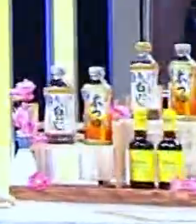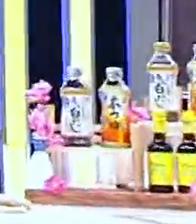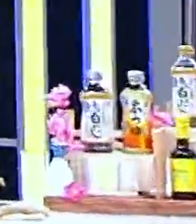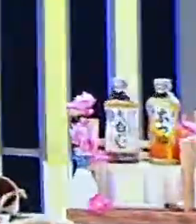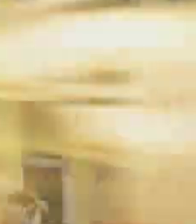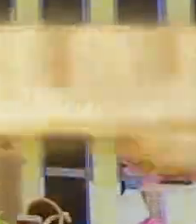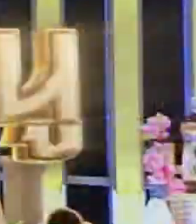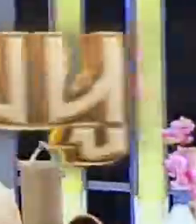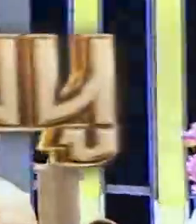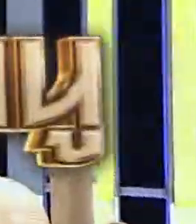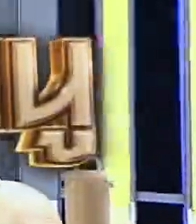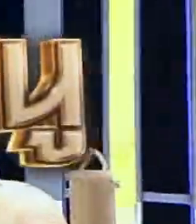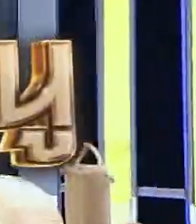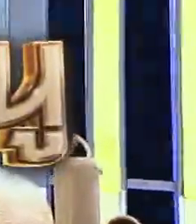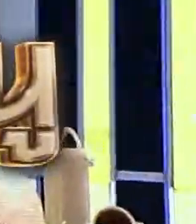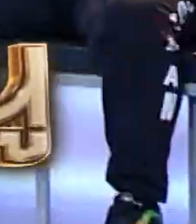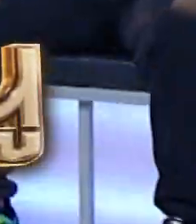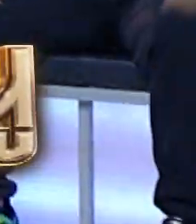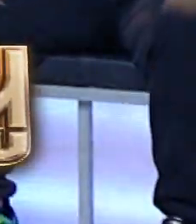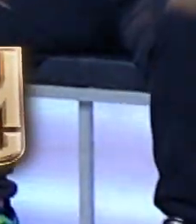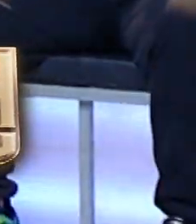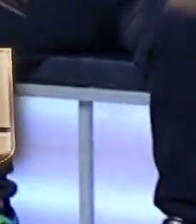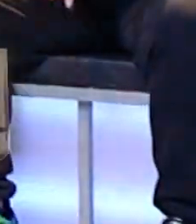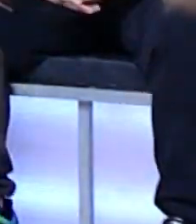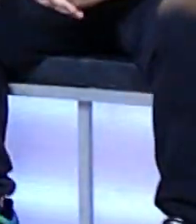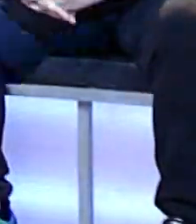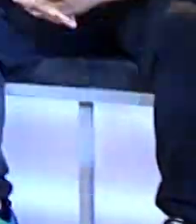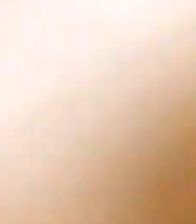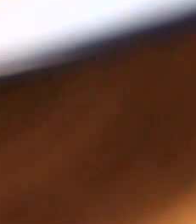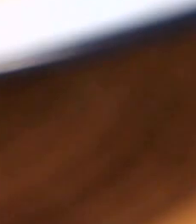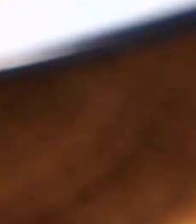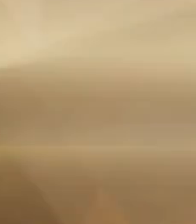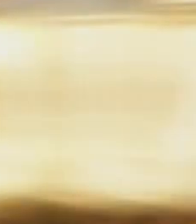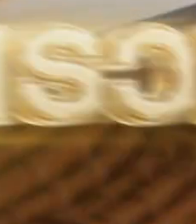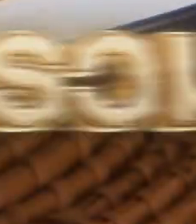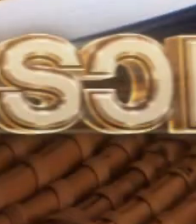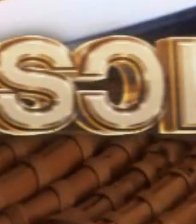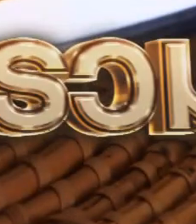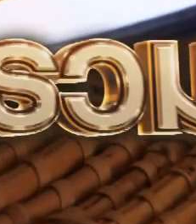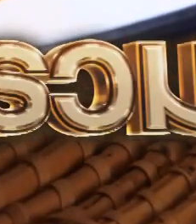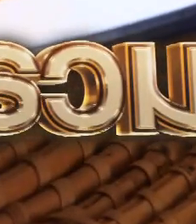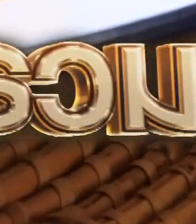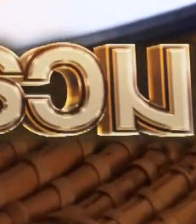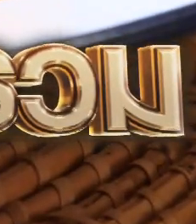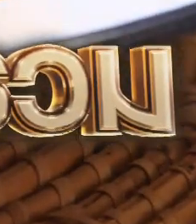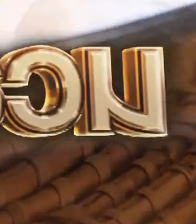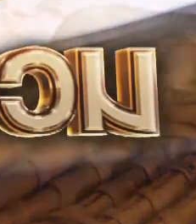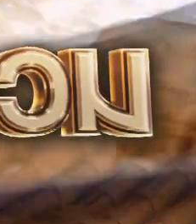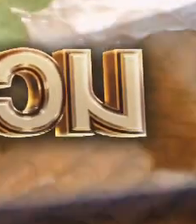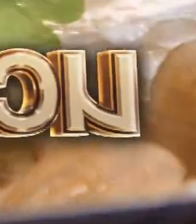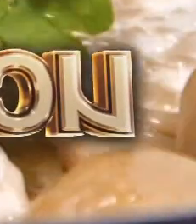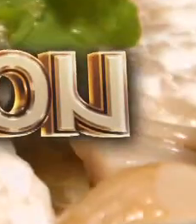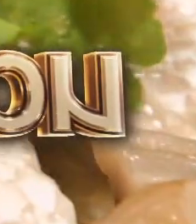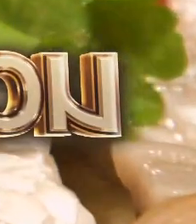เตรียมพบกับเชฟที่ภาคภูมิใจในเมนู ปลากระพงนึ่งซีอิ๊วเห็ดรวม คือเห็ดรวมกับปล